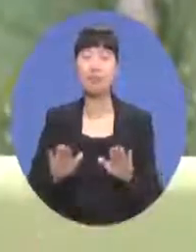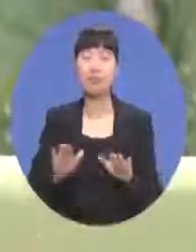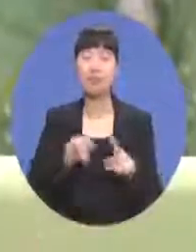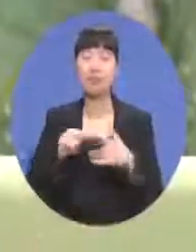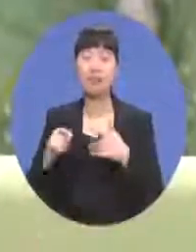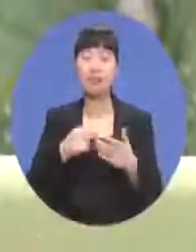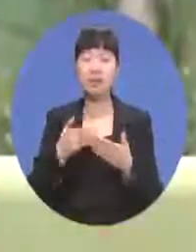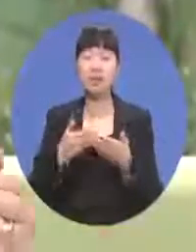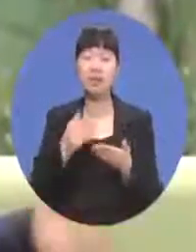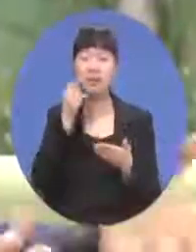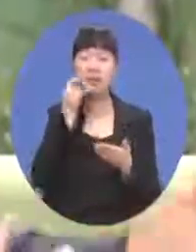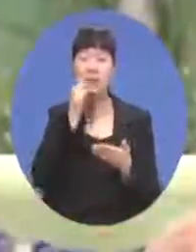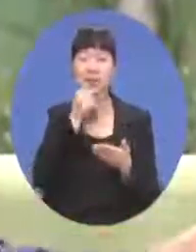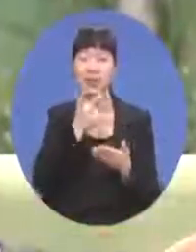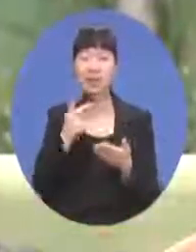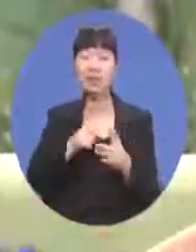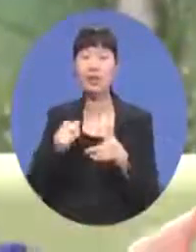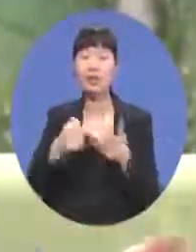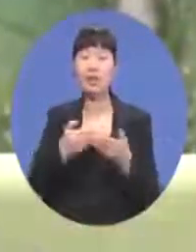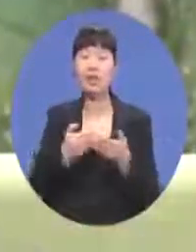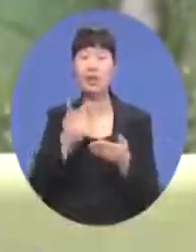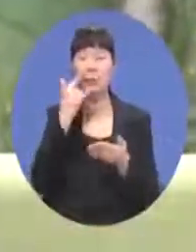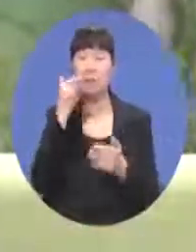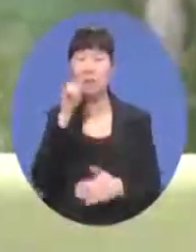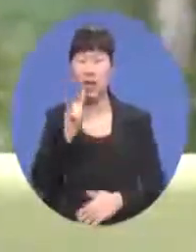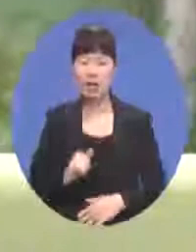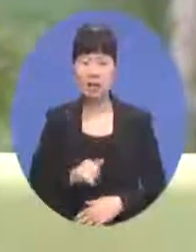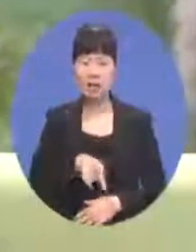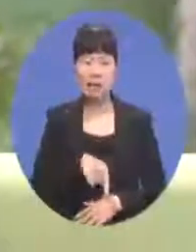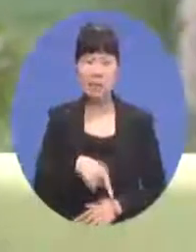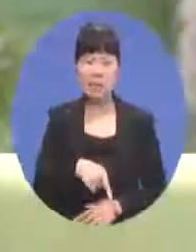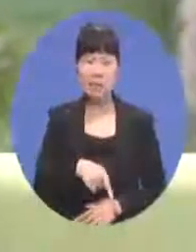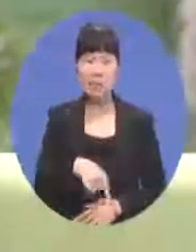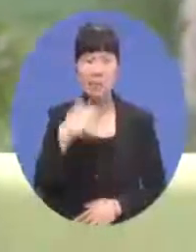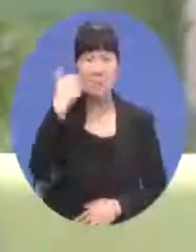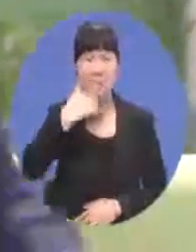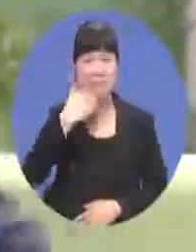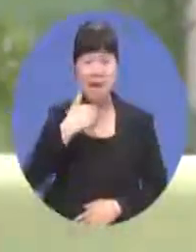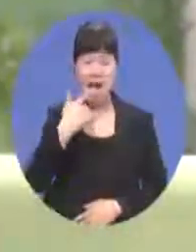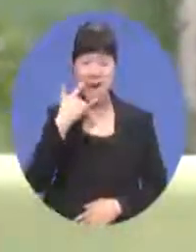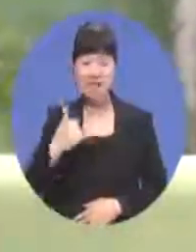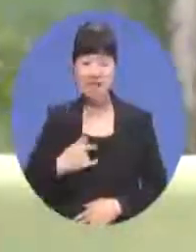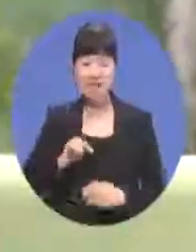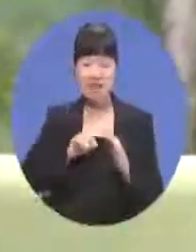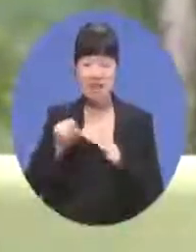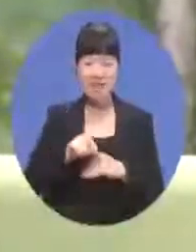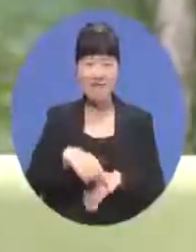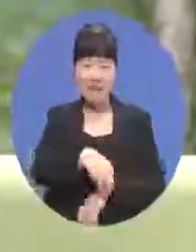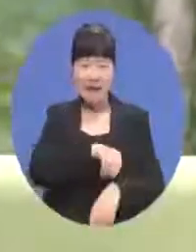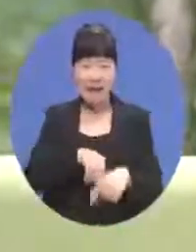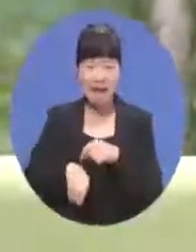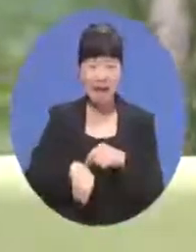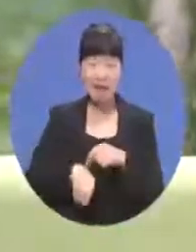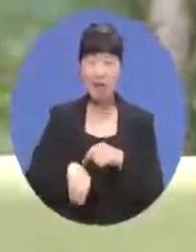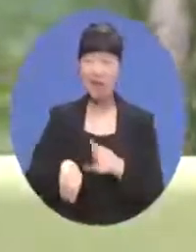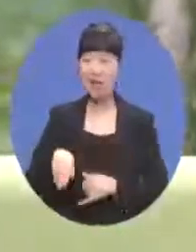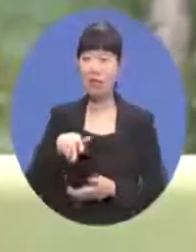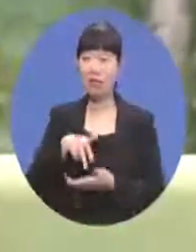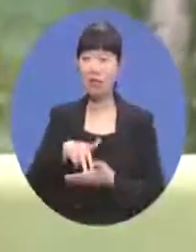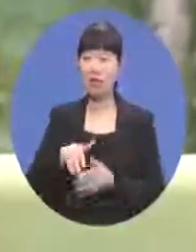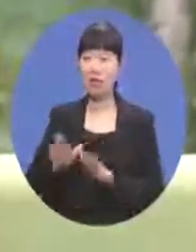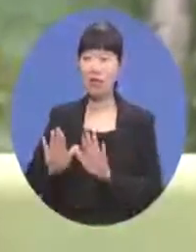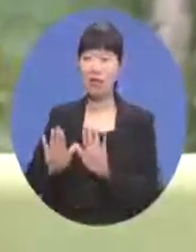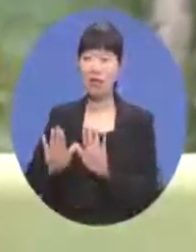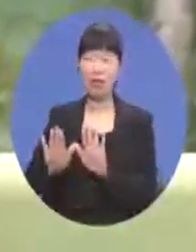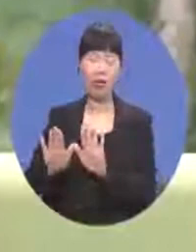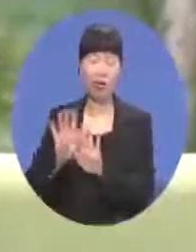이해를 못 받는 것도 있지만 너무 이해하시는 부모님들 있잖아요. 그렇죠. 야, 어떤 누구야? 아빠 가서 뭐 어떻게 해줄게? 이러면 아이가 갑자기 일이 너무